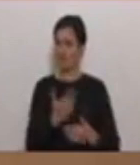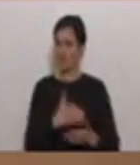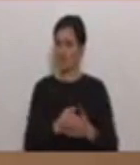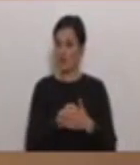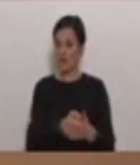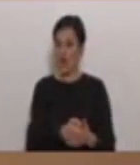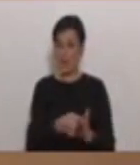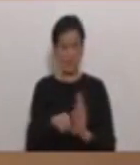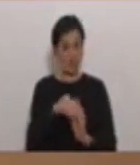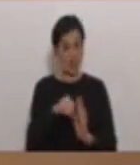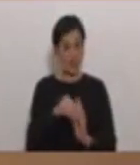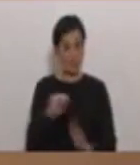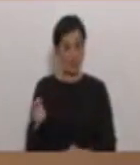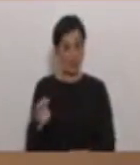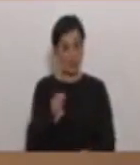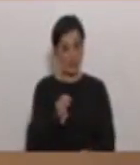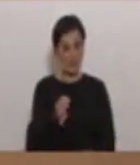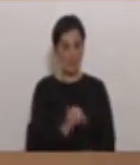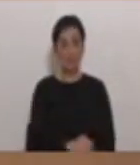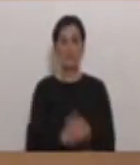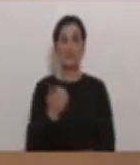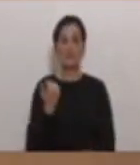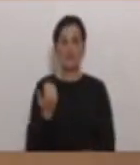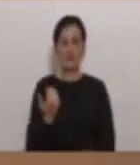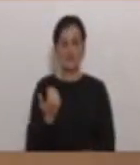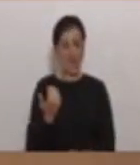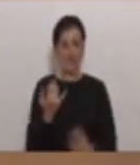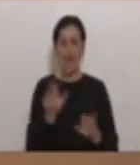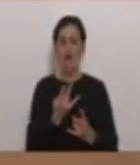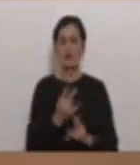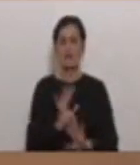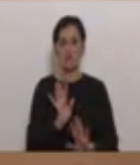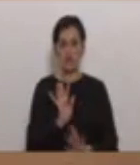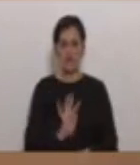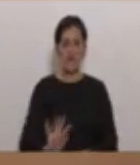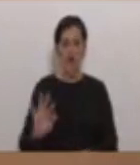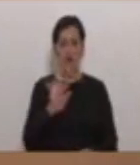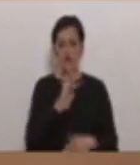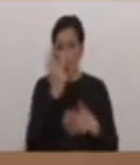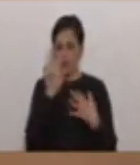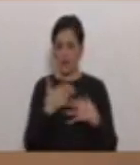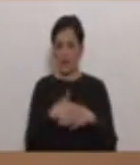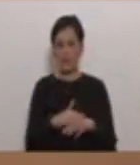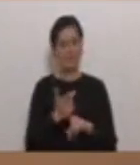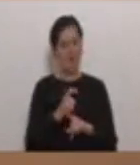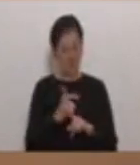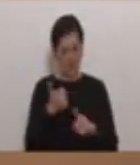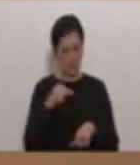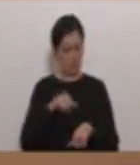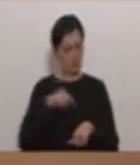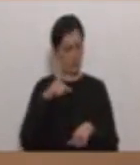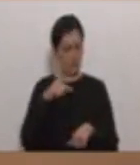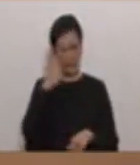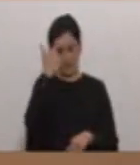sa arceunul ugnebze. Coin, arcii debat, Europa și integrația, radgan, ძალიან კარგად გძნობთ თავს,